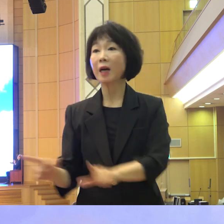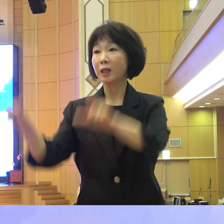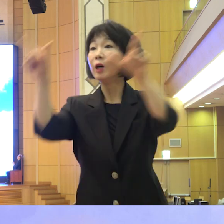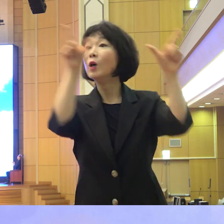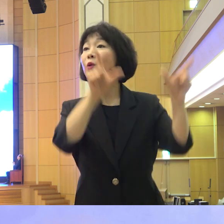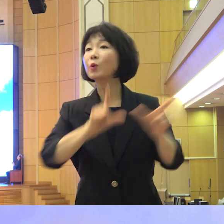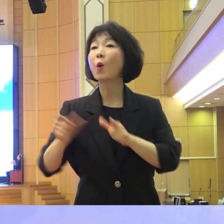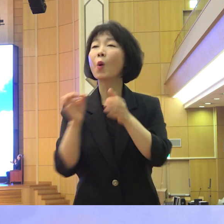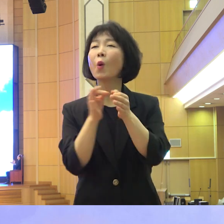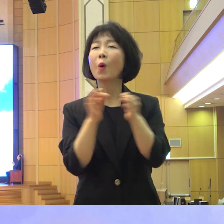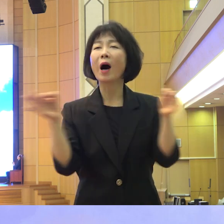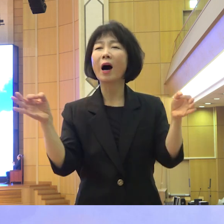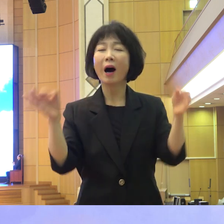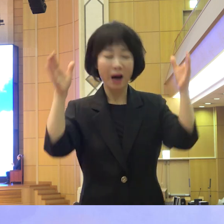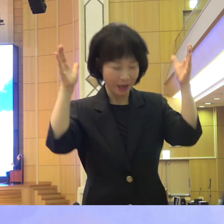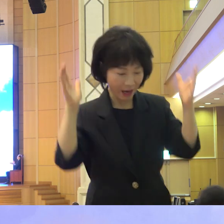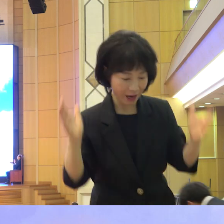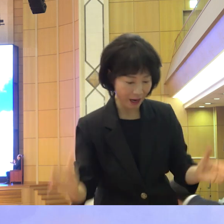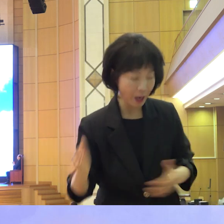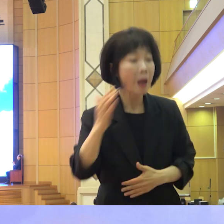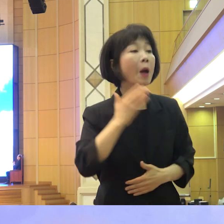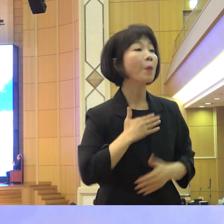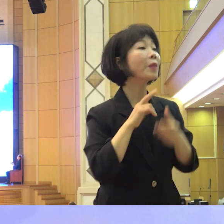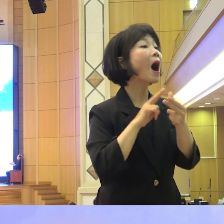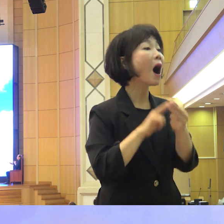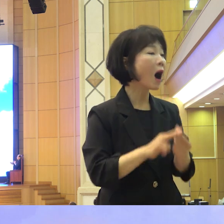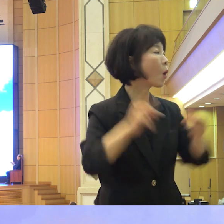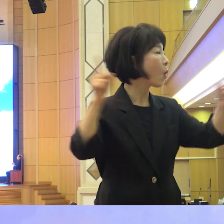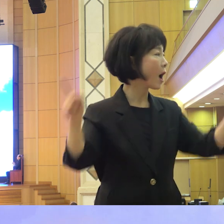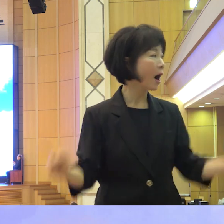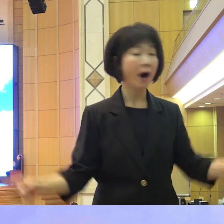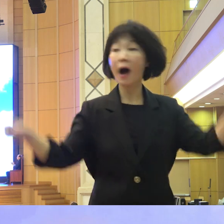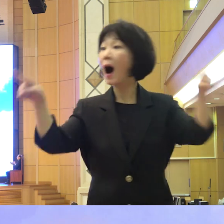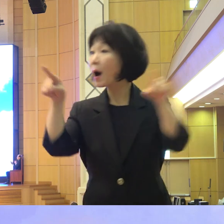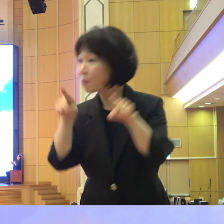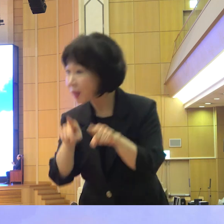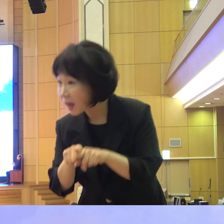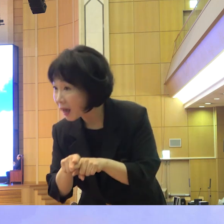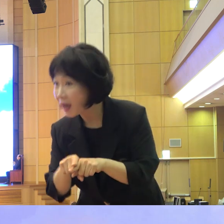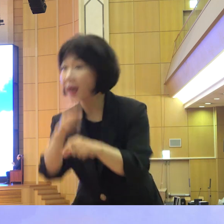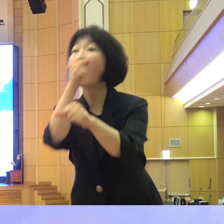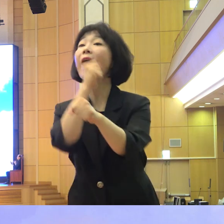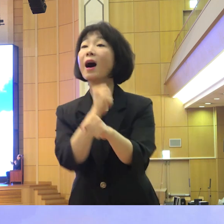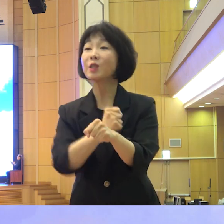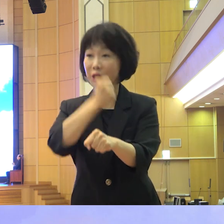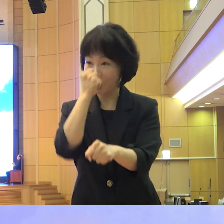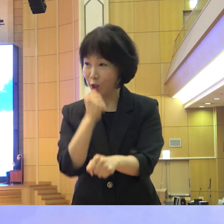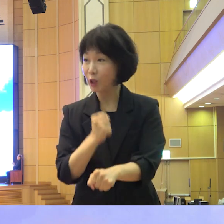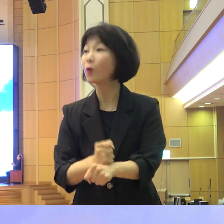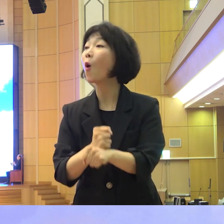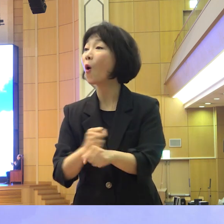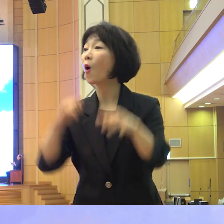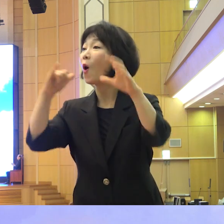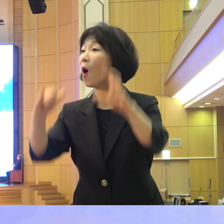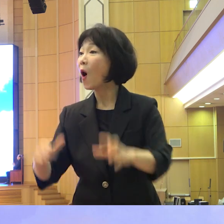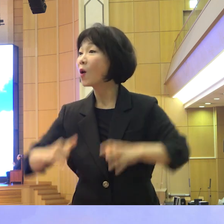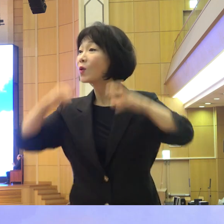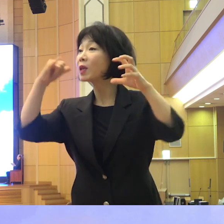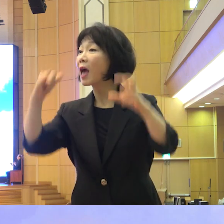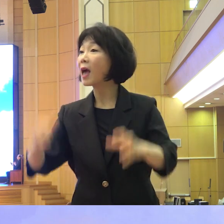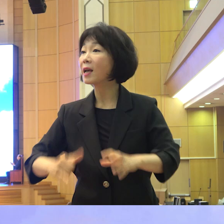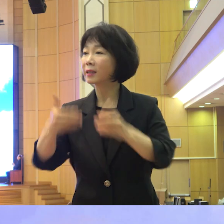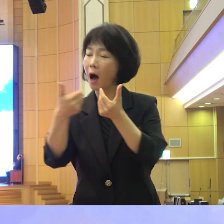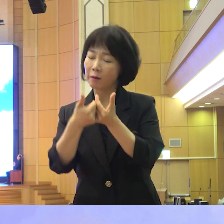세상 사는 동안에 나와 함께